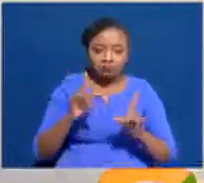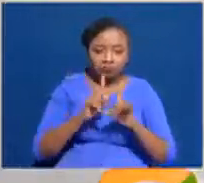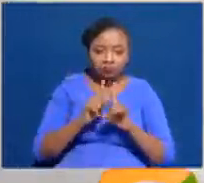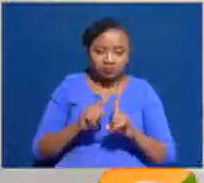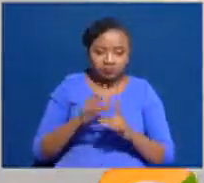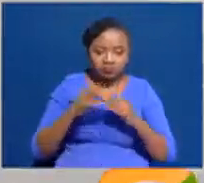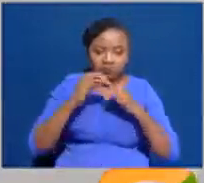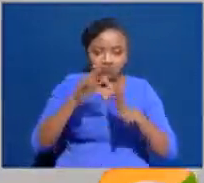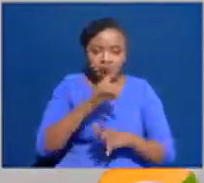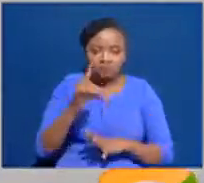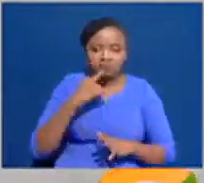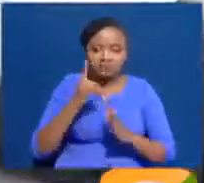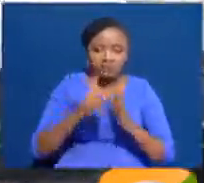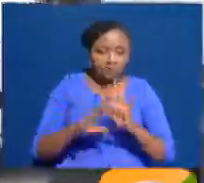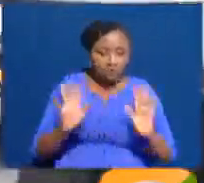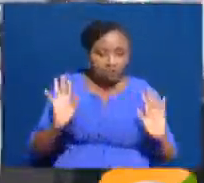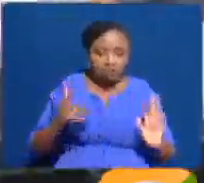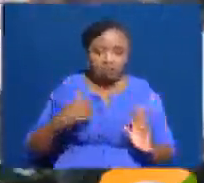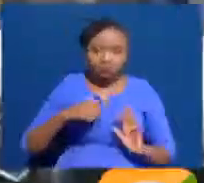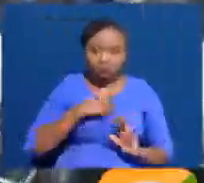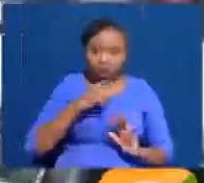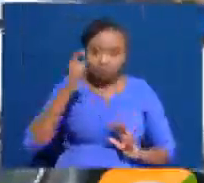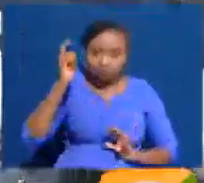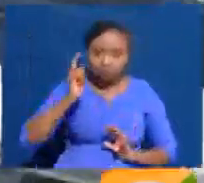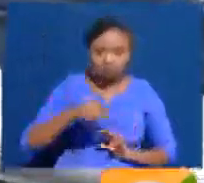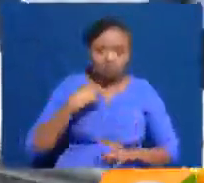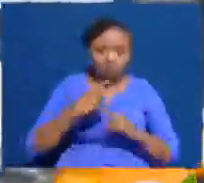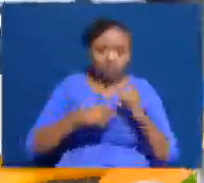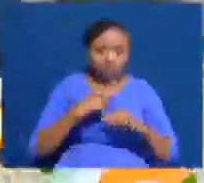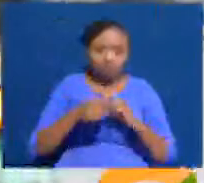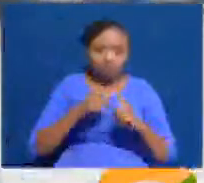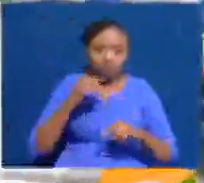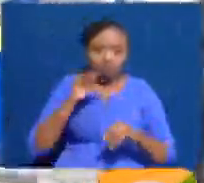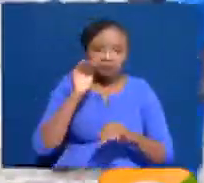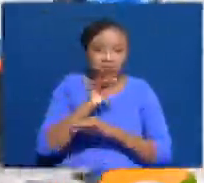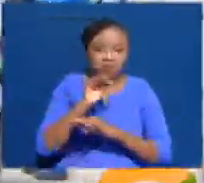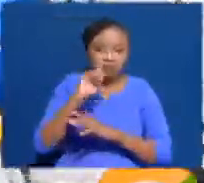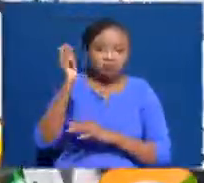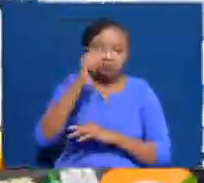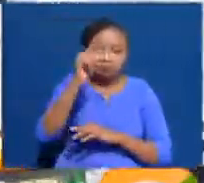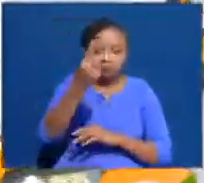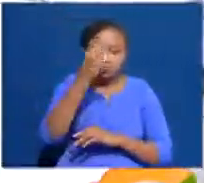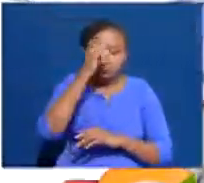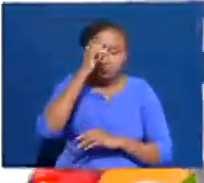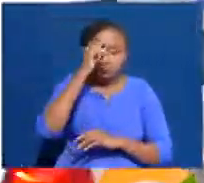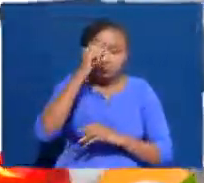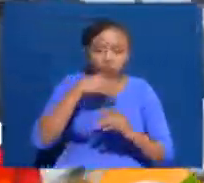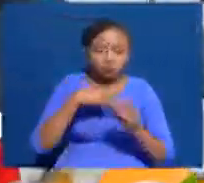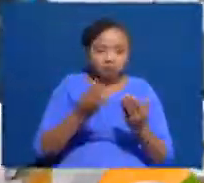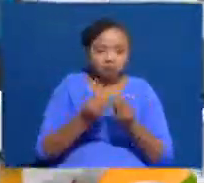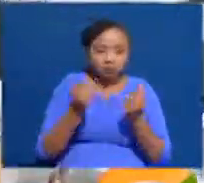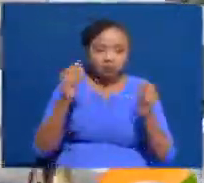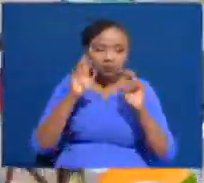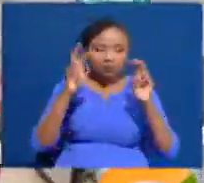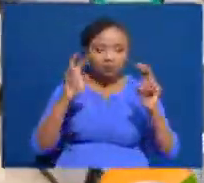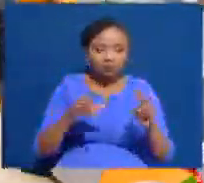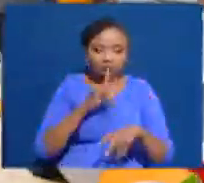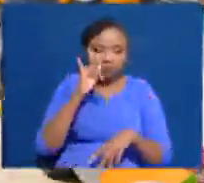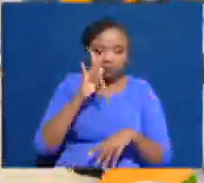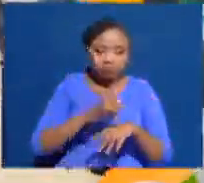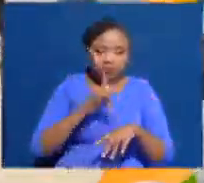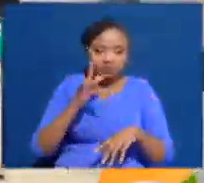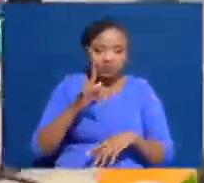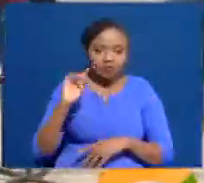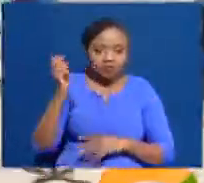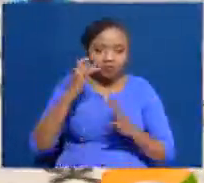their quest to push the Kenya Kwanza government to address issues affecting Kenyans. Now, similar protests were also held in Kilifi